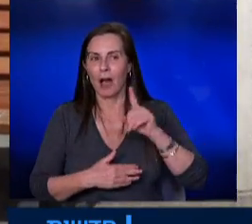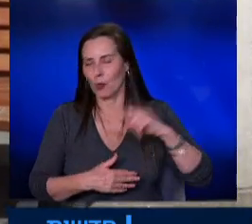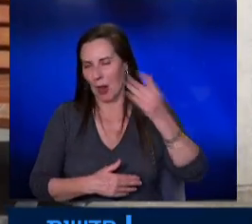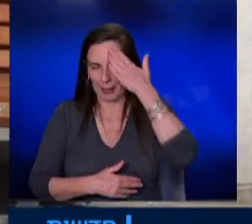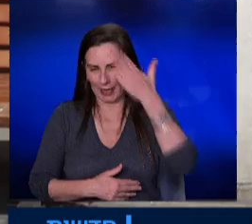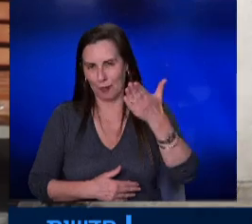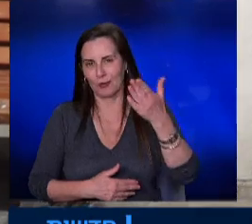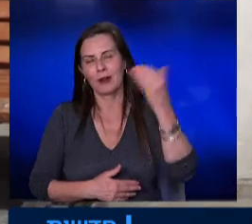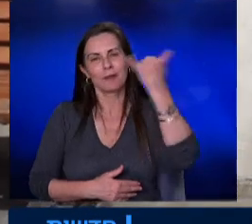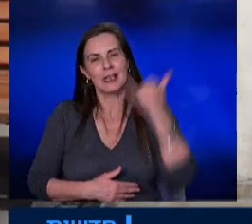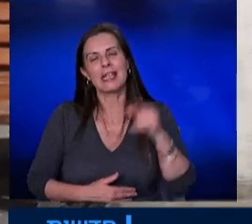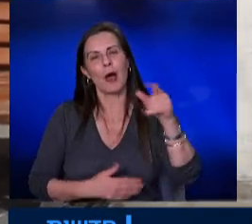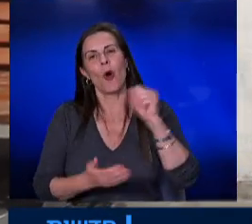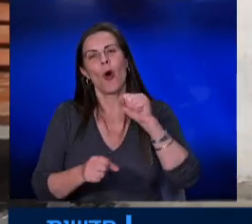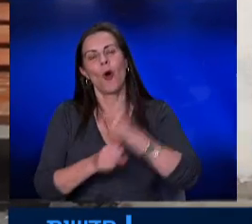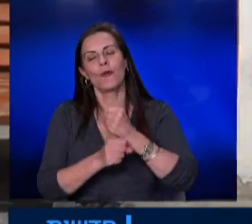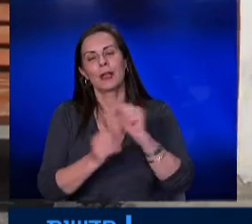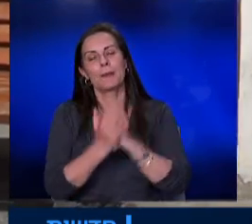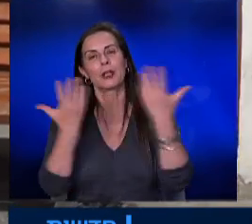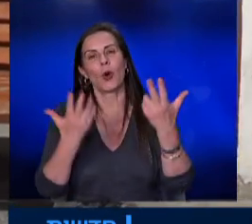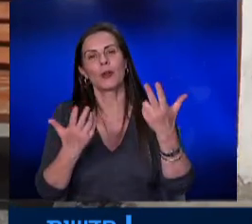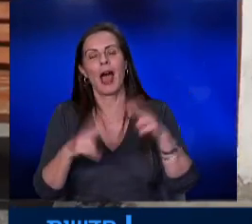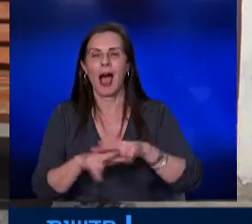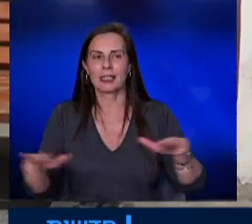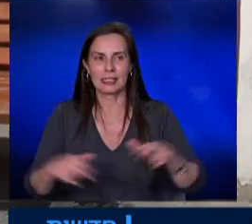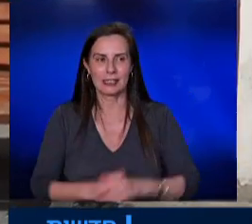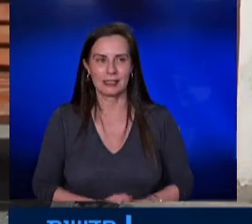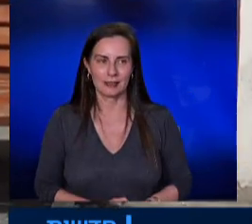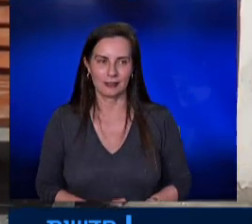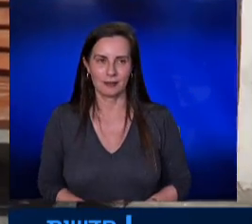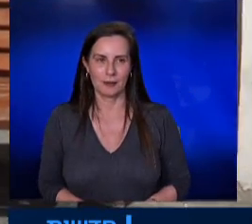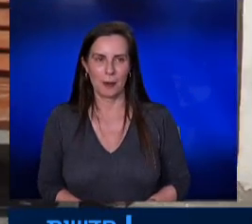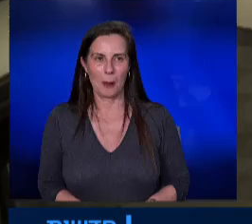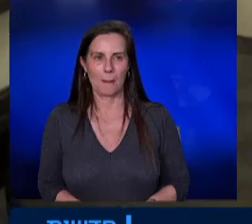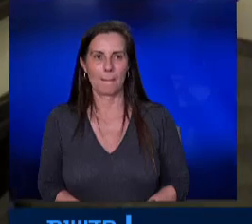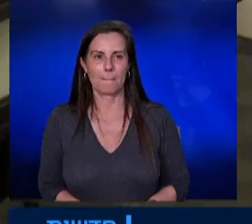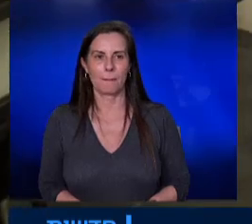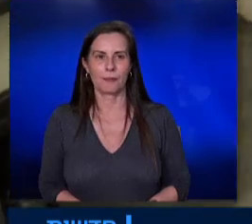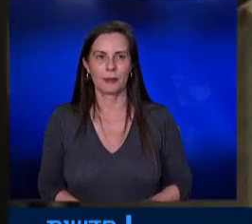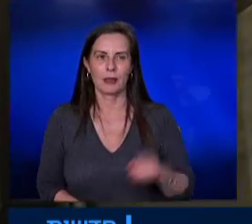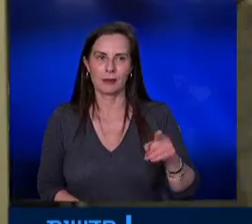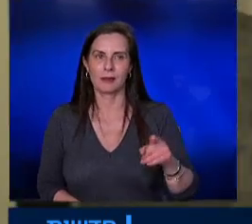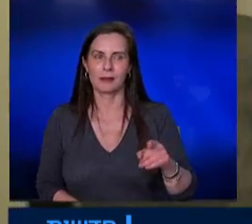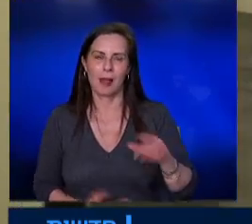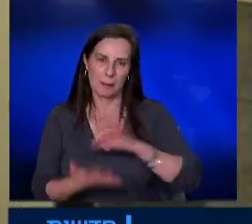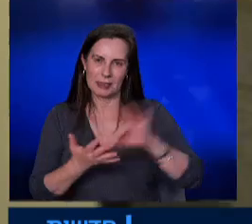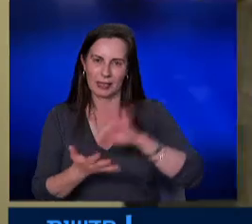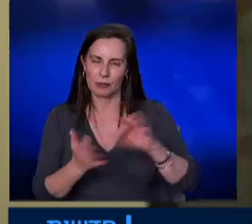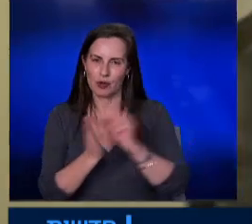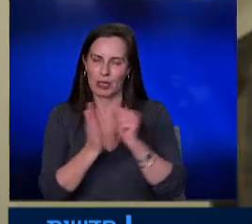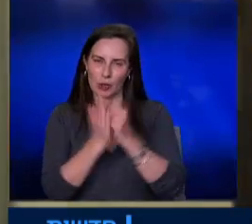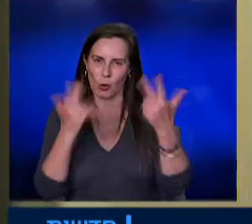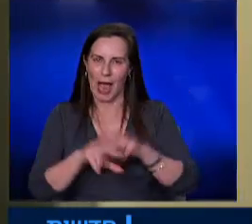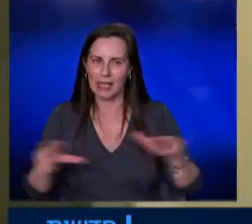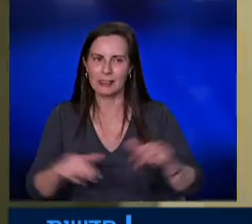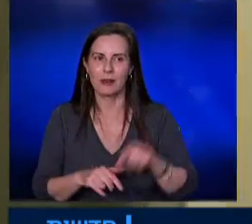יותר כעמוס בידרמן, הקריקטוריסט של עיתון הארץ. זו המערכת של עיתון